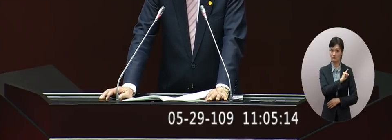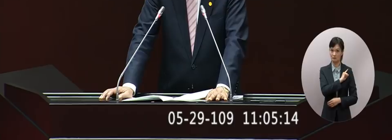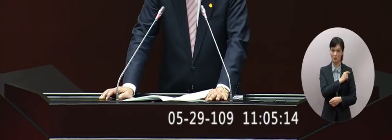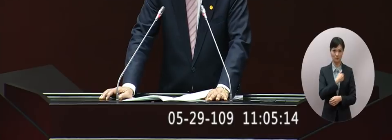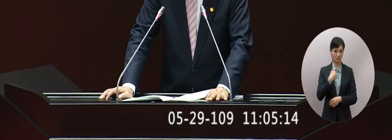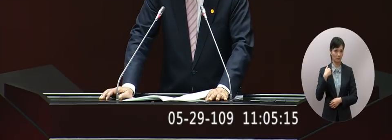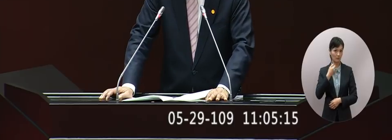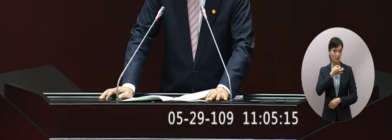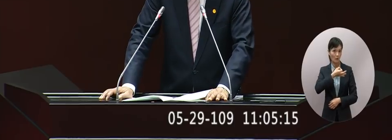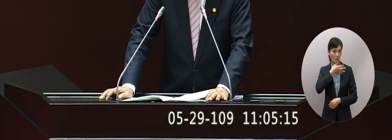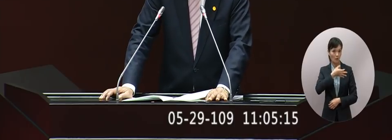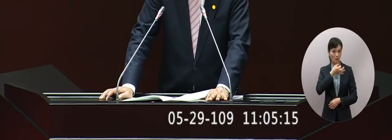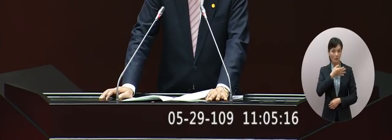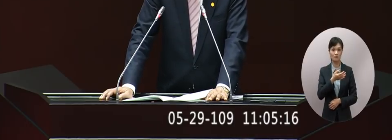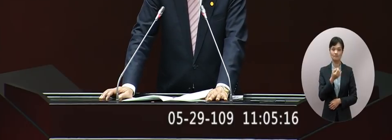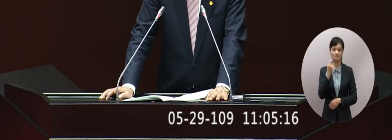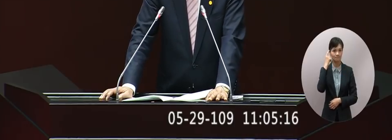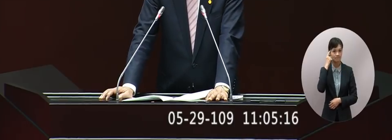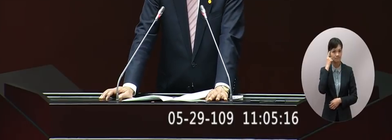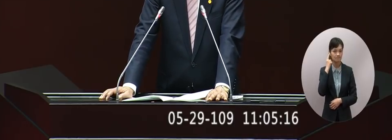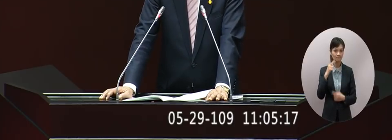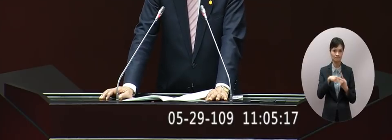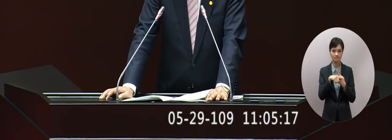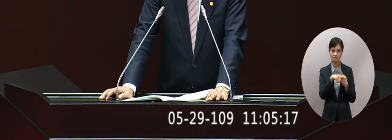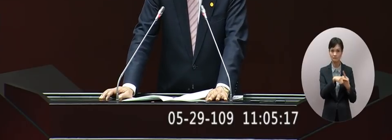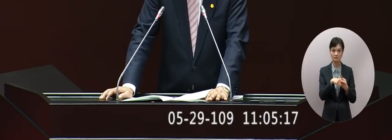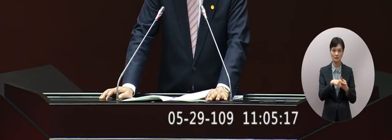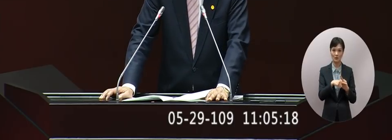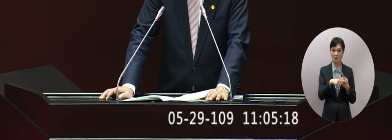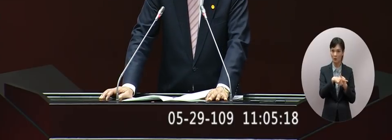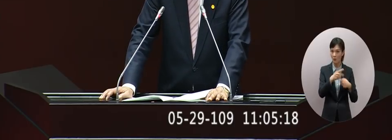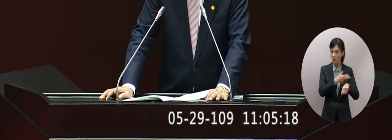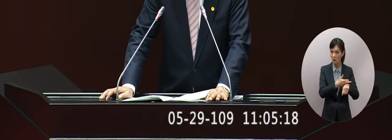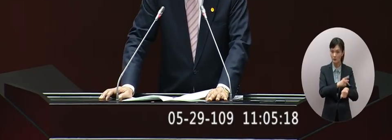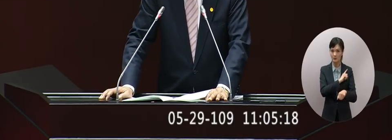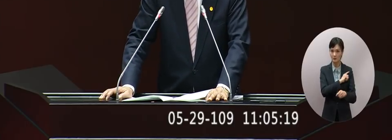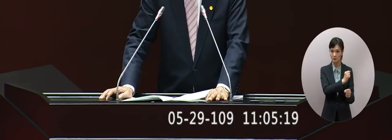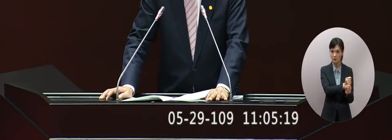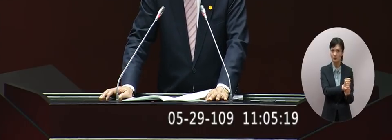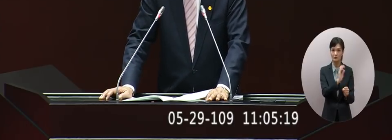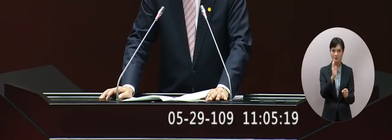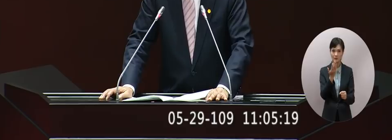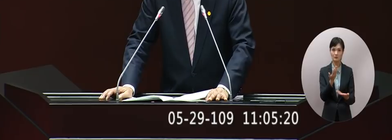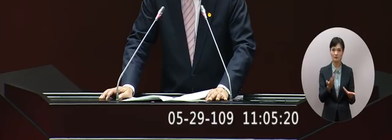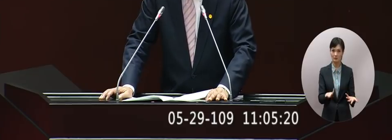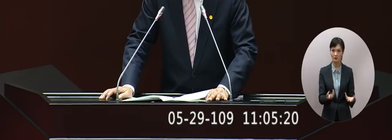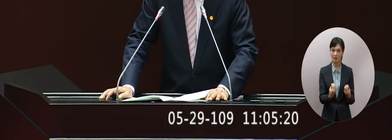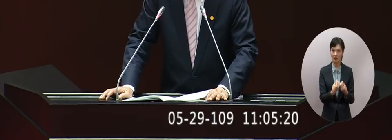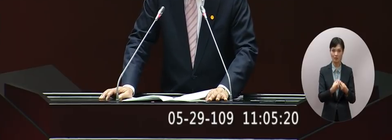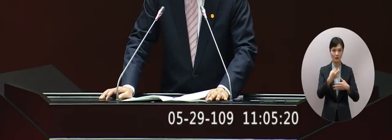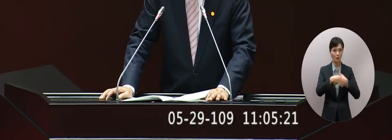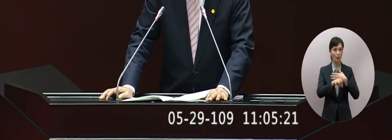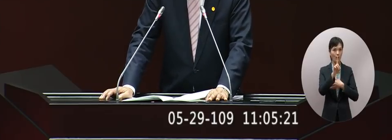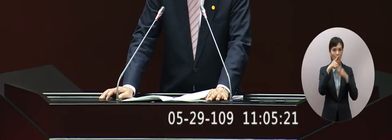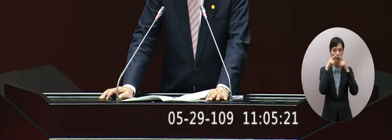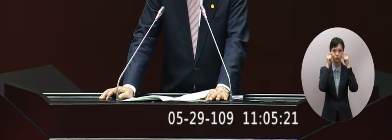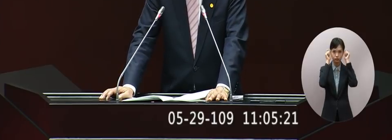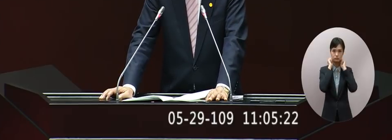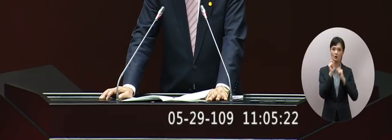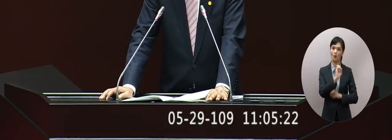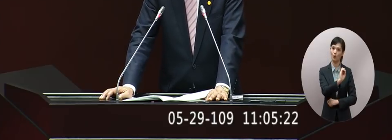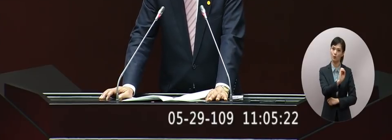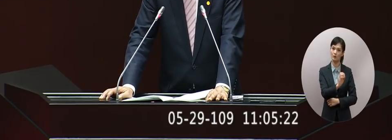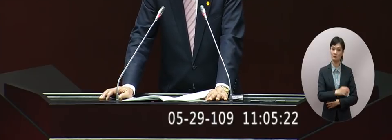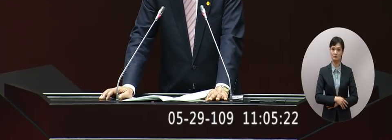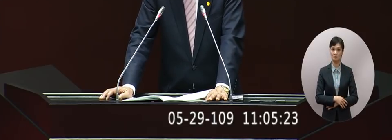力从事各方面最先进的发展制造，但就是没有口罩。